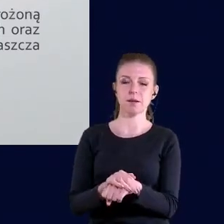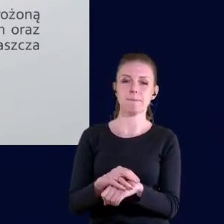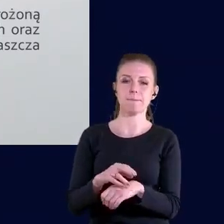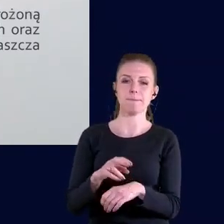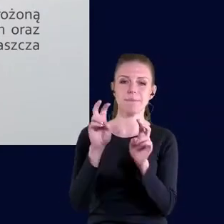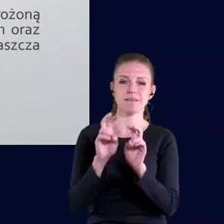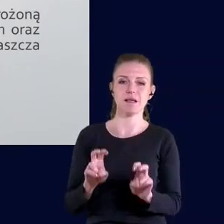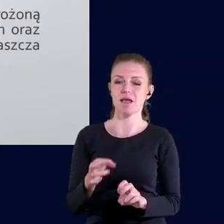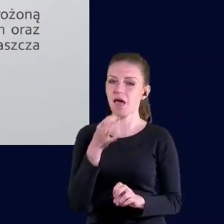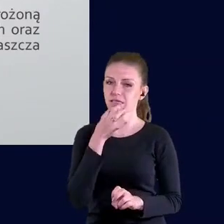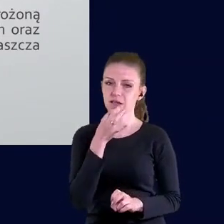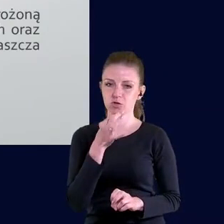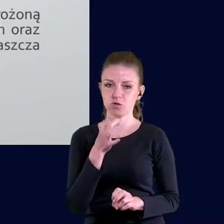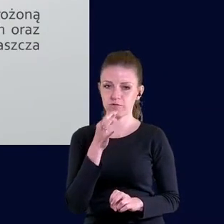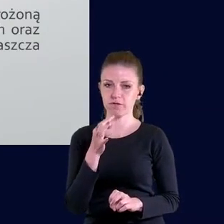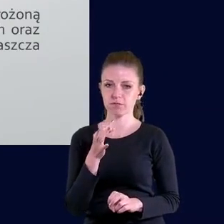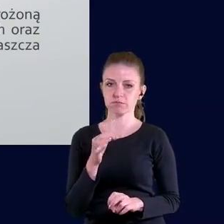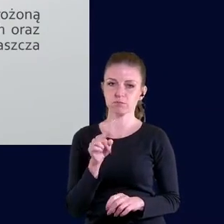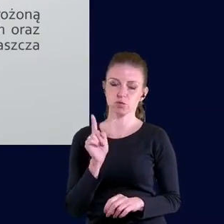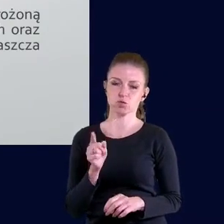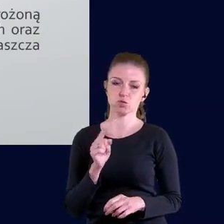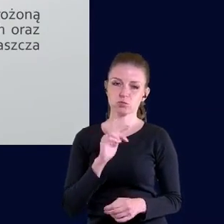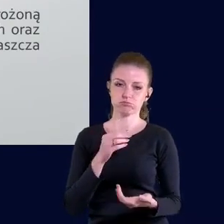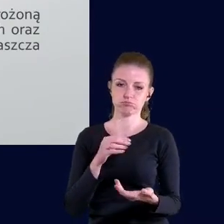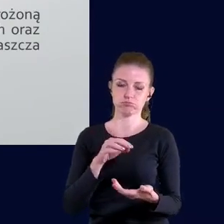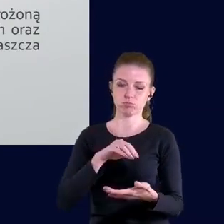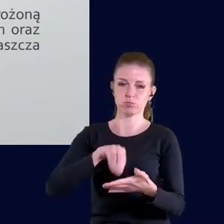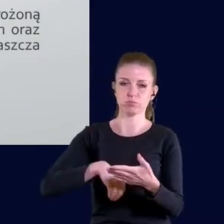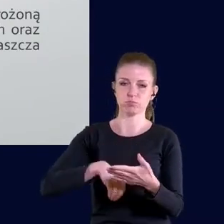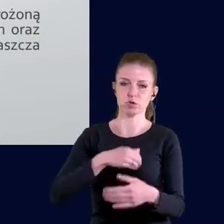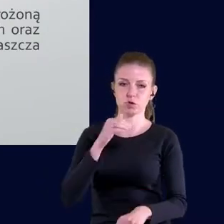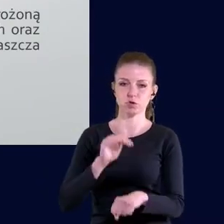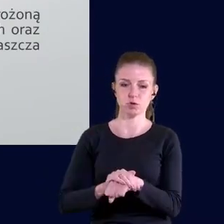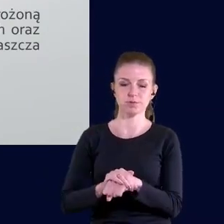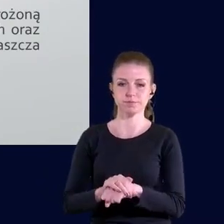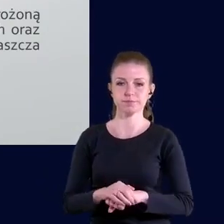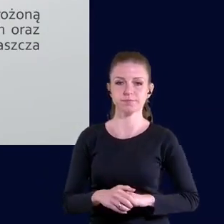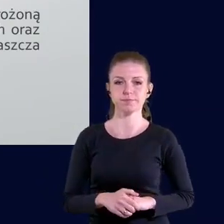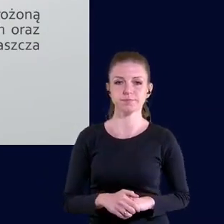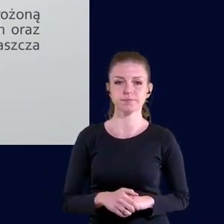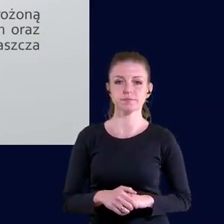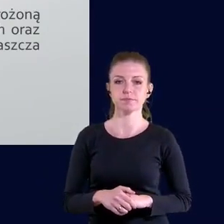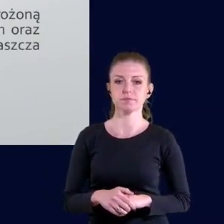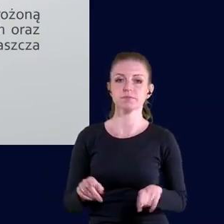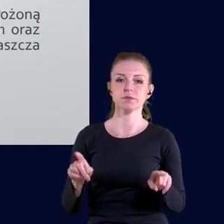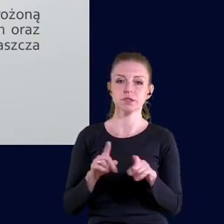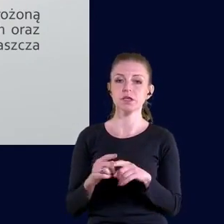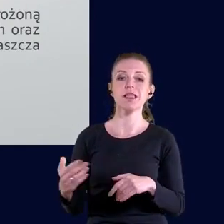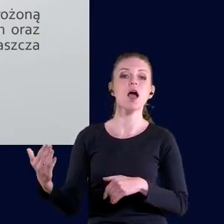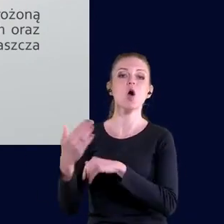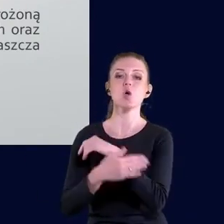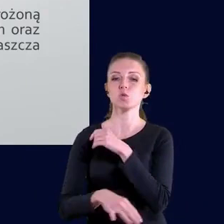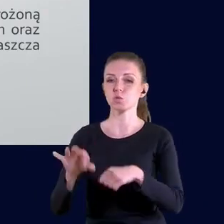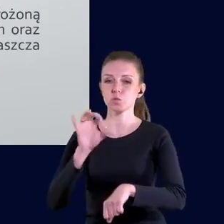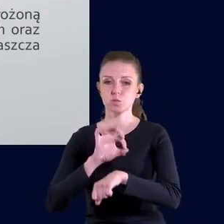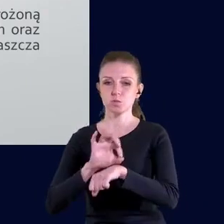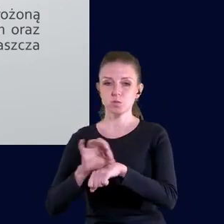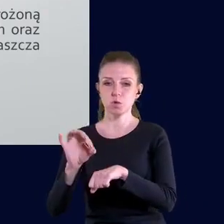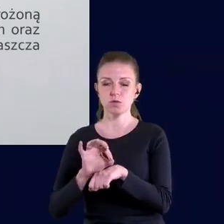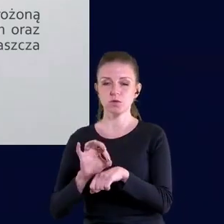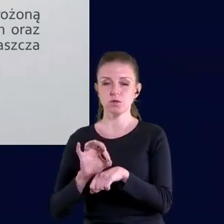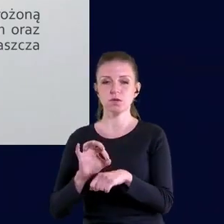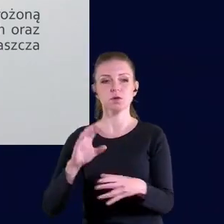tutaj kwestie związane z ewolucją na potrzeby projektu Szczególnie chodzi oczywiście o